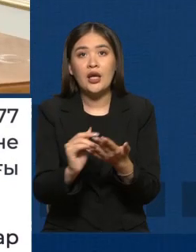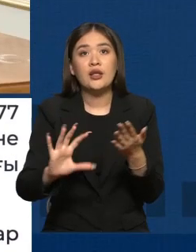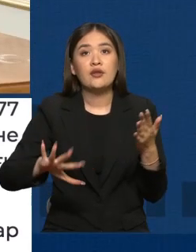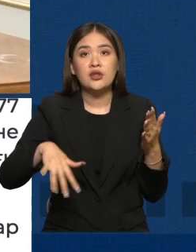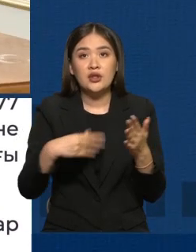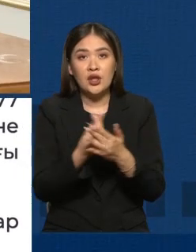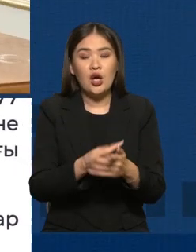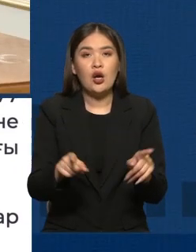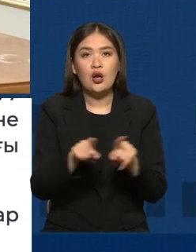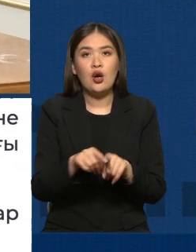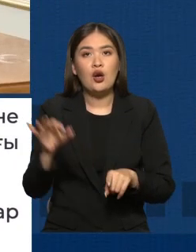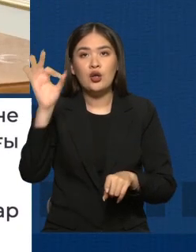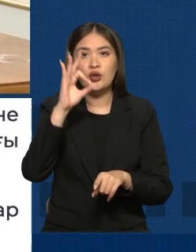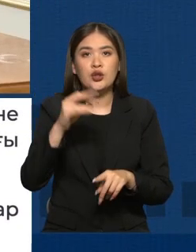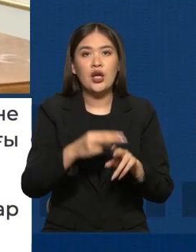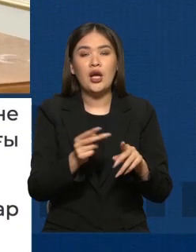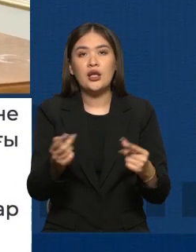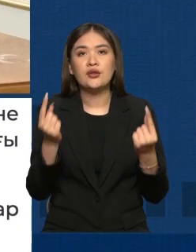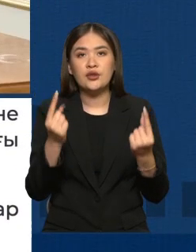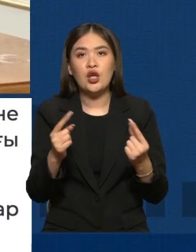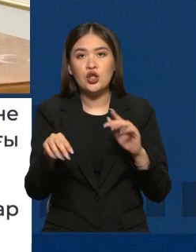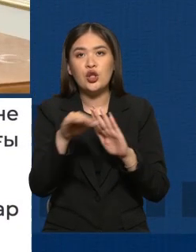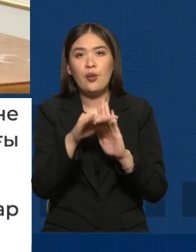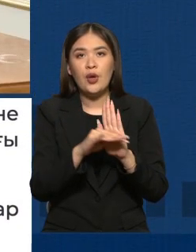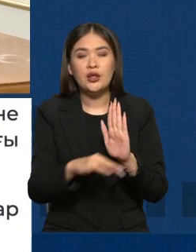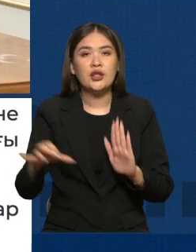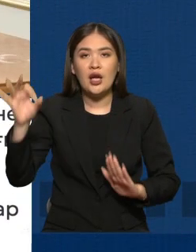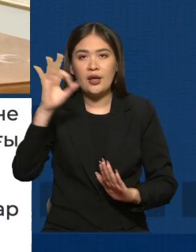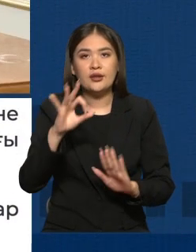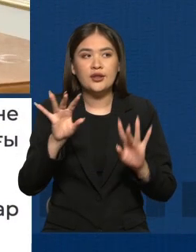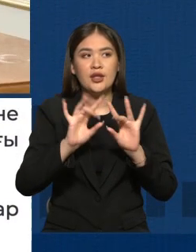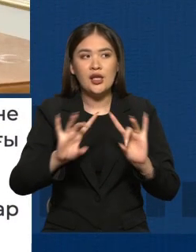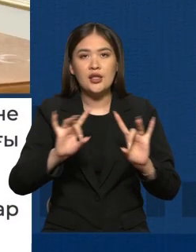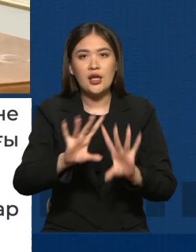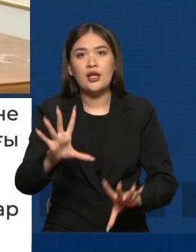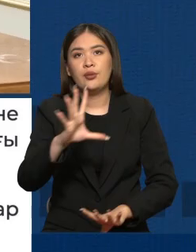инвестиция тарту жөндегі кеңестің қызметімен ірі инвестициялық жобалар жайында мәлімет берді.